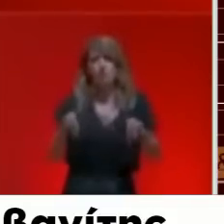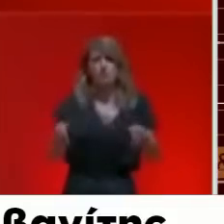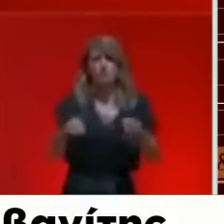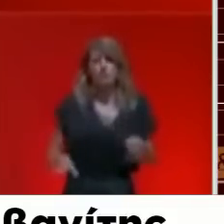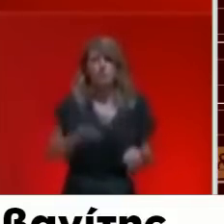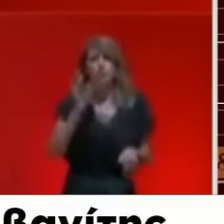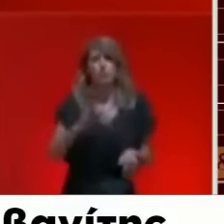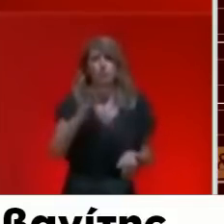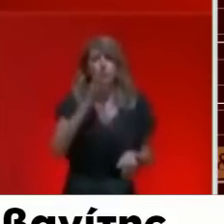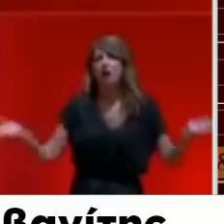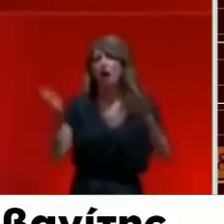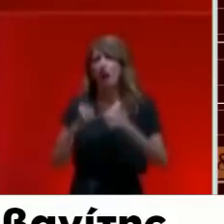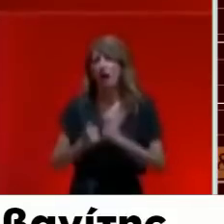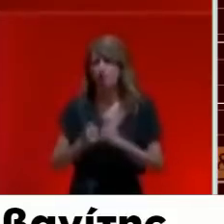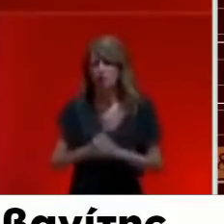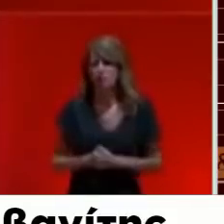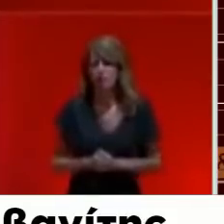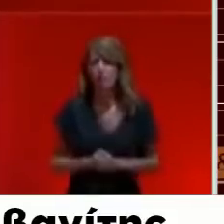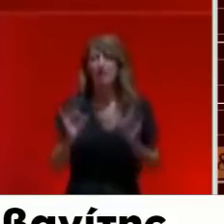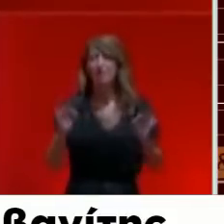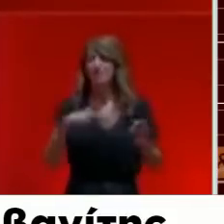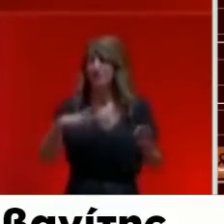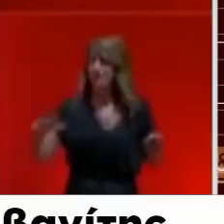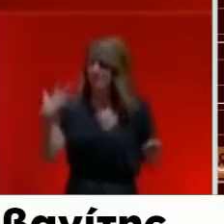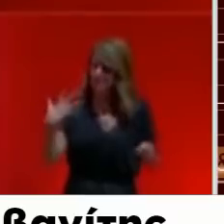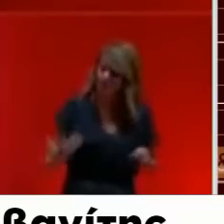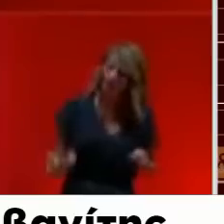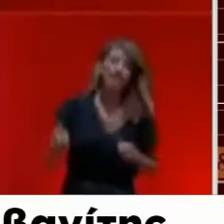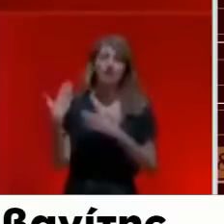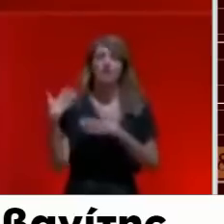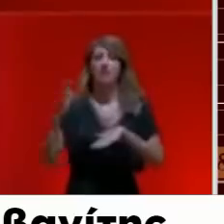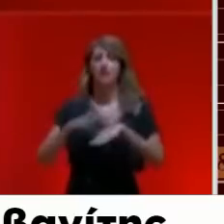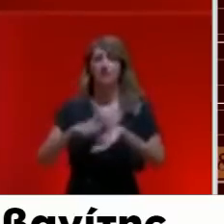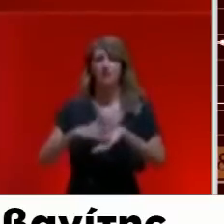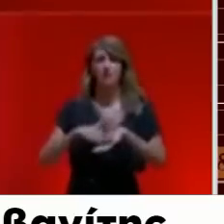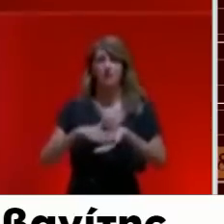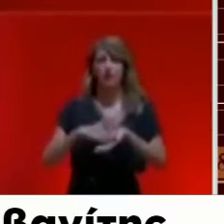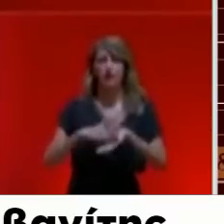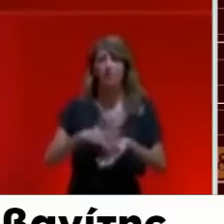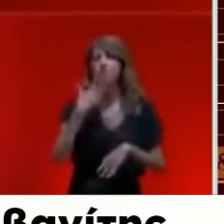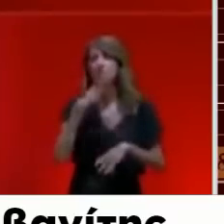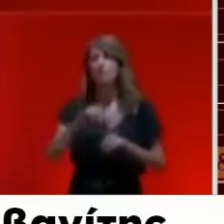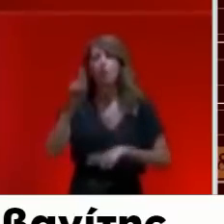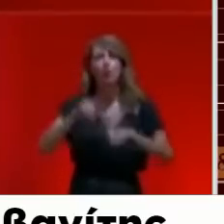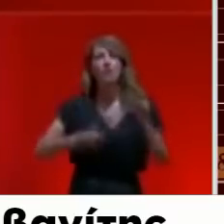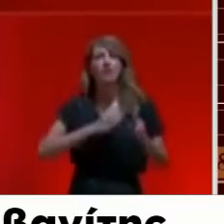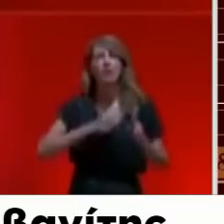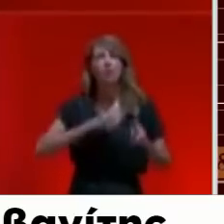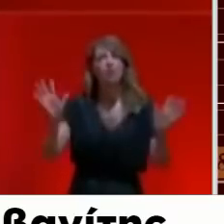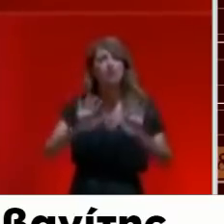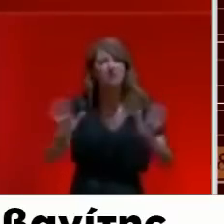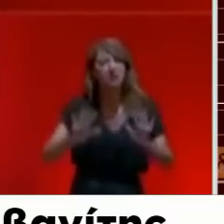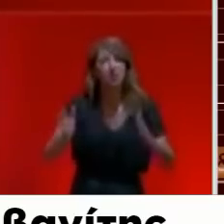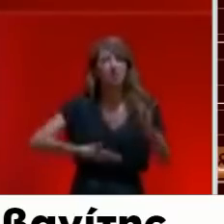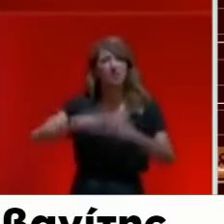μία συζήτηση, έγινε μία κουβέντα, έδωσε ένα ενδιαφέρον. Αυτό έχει και. Μα και η άποψή του, όπως κατατίθεται,